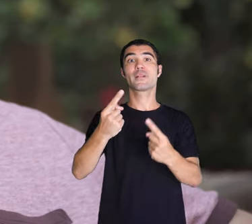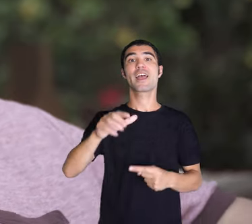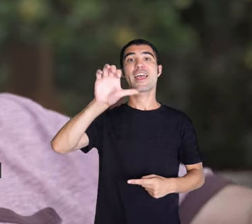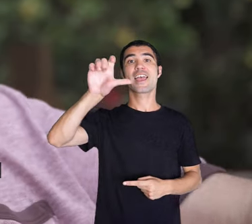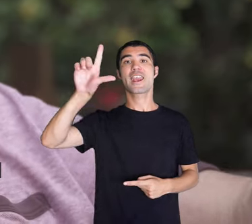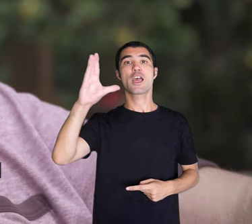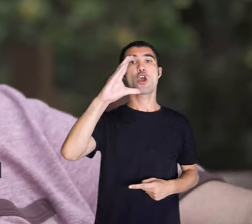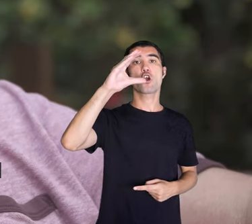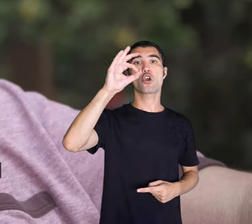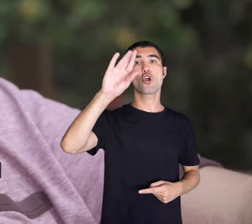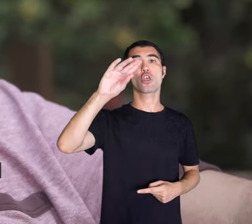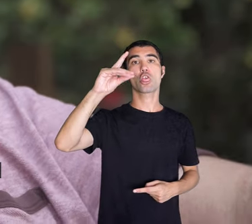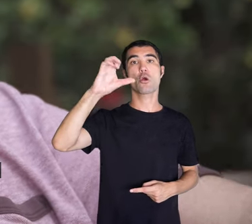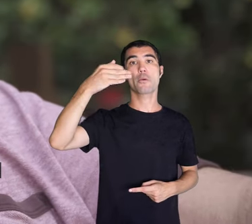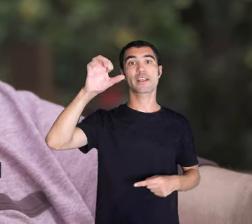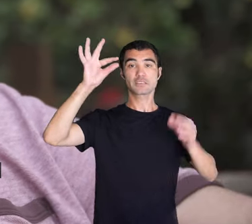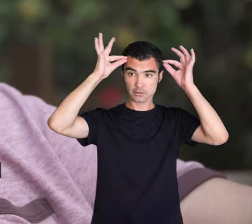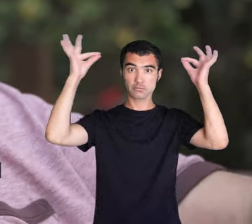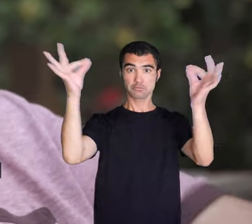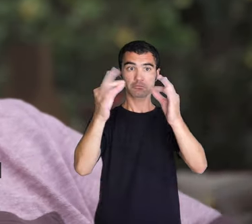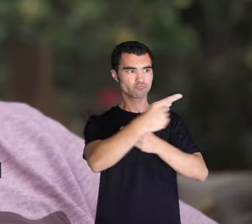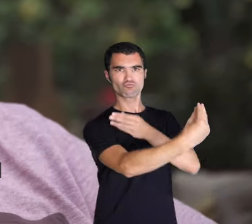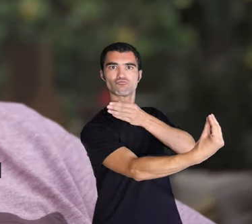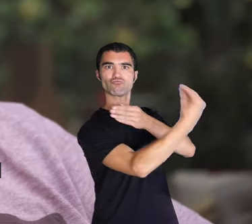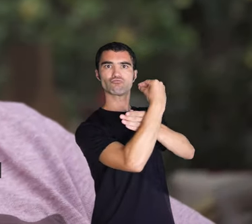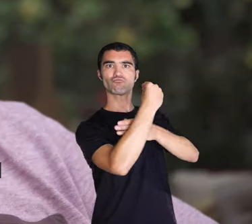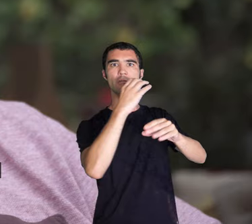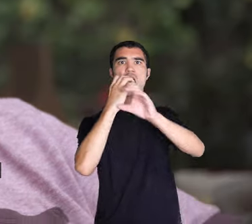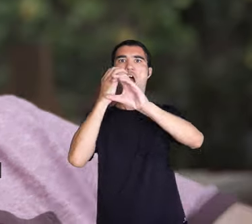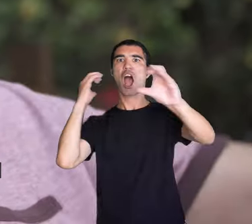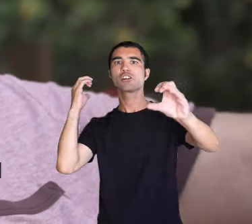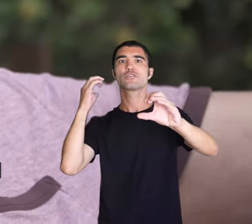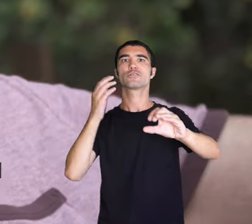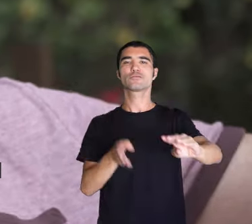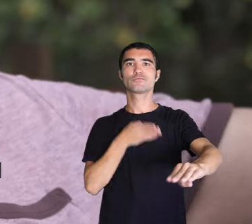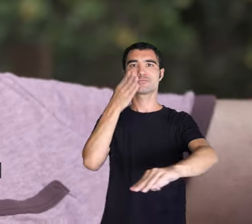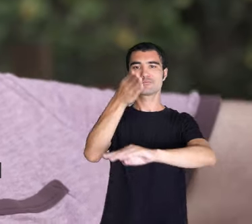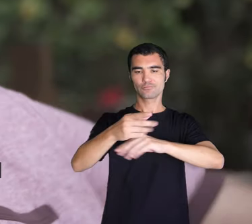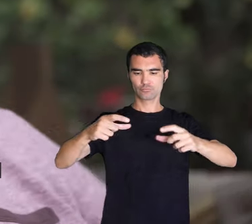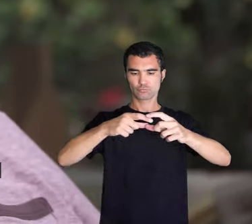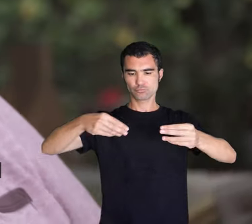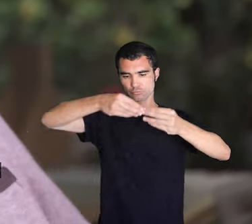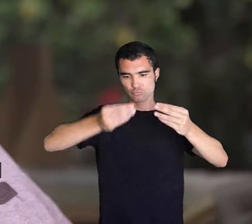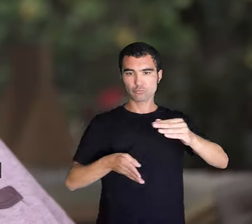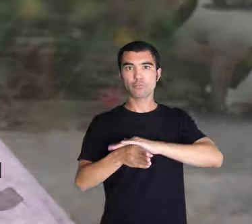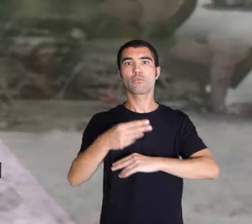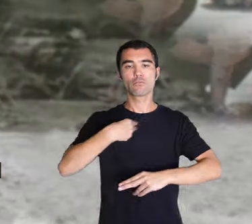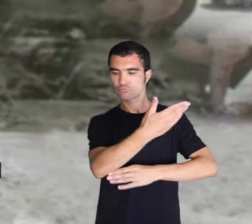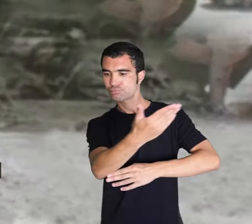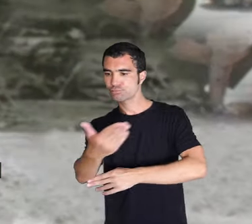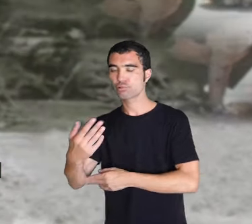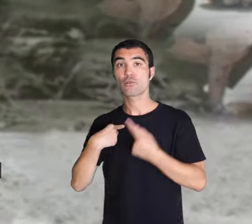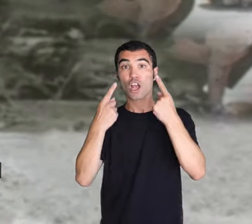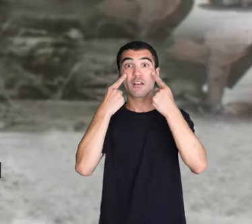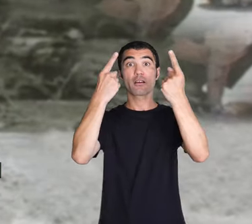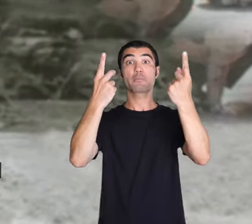que va venir a Palma, i el Maximilià Xem us va pagar l'autocar i l'entrada per anar a veure el cordobès.